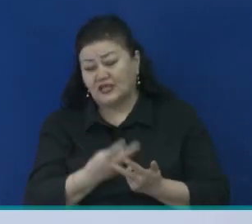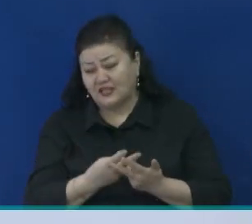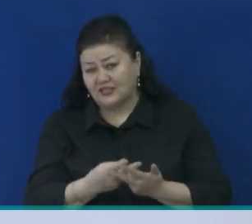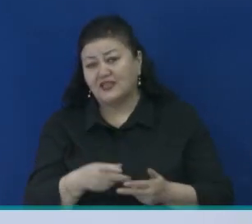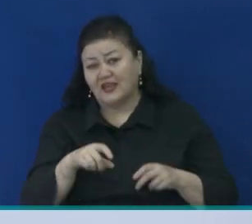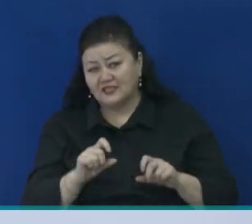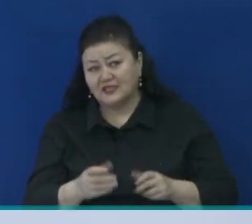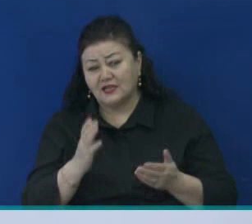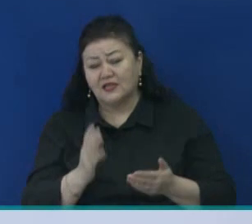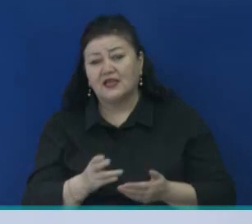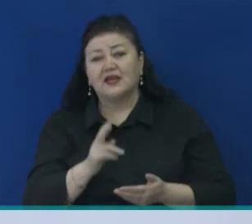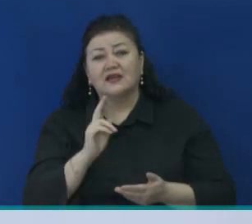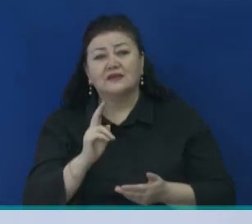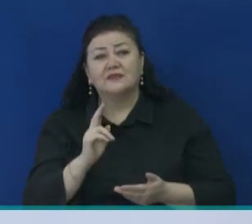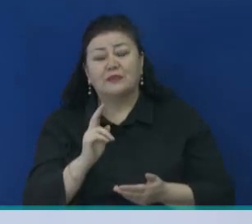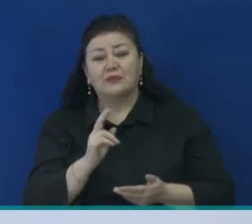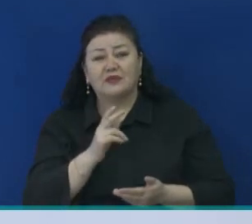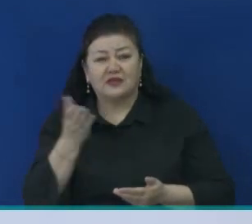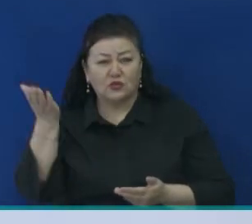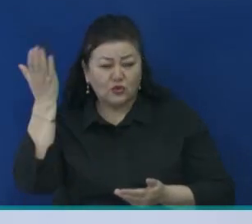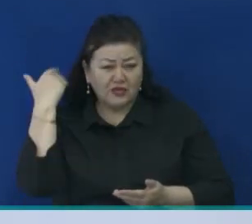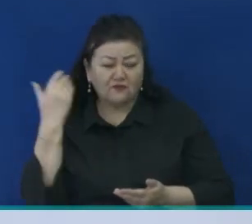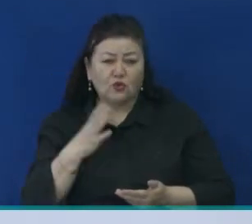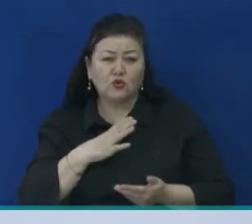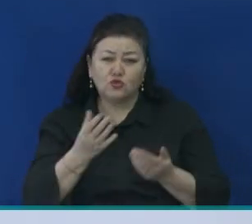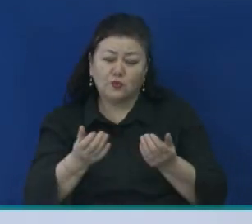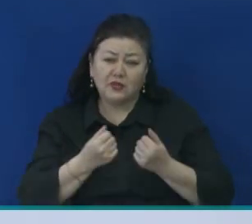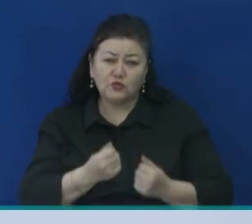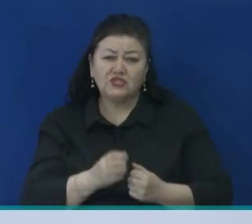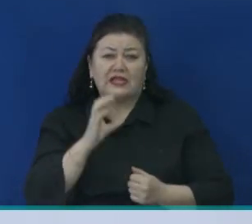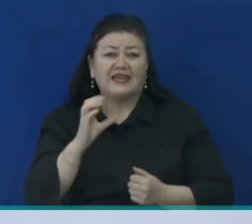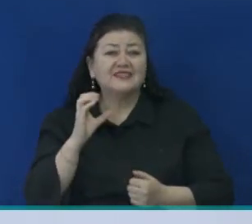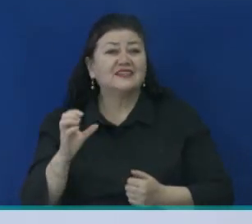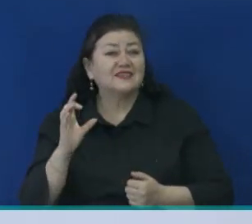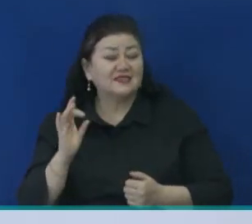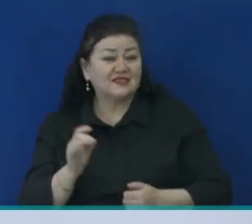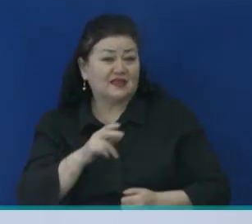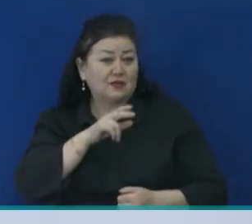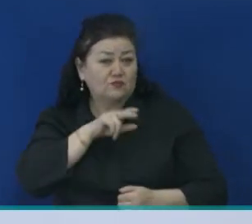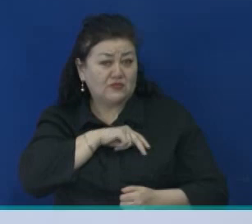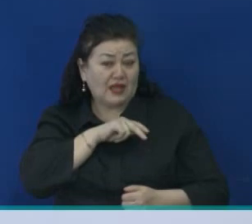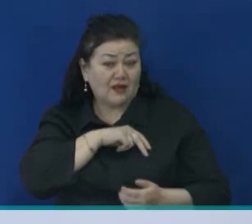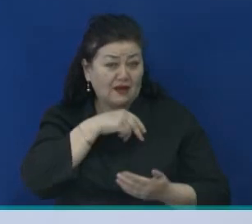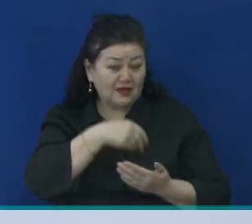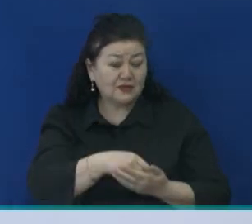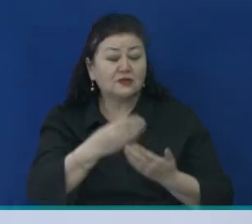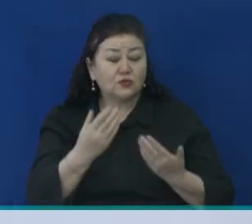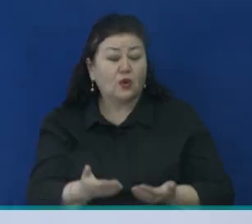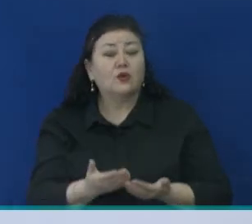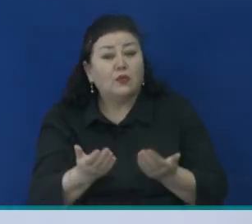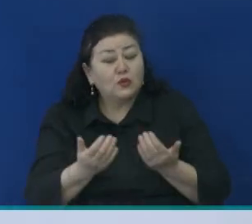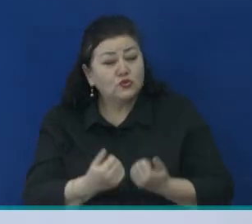үшін бұрынғы КСР одағының ордендерімен және медальдарымен наградталған облыс тұрғындары да осындай қаржыға ие